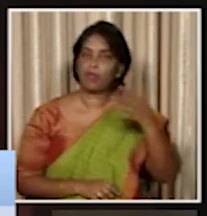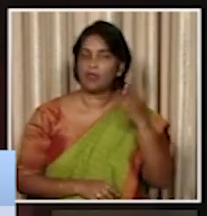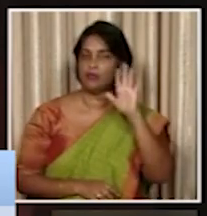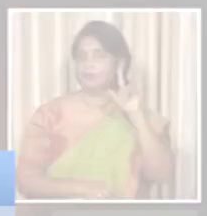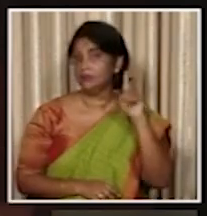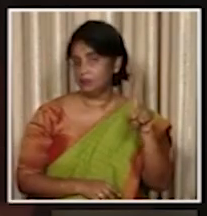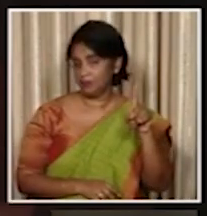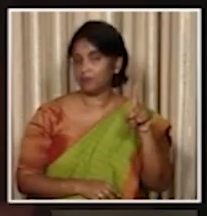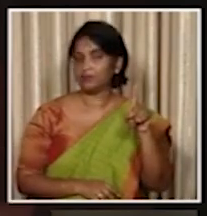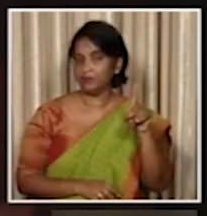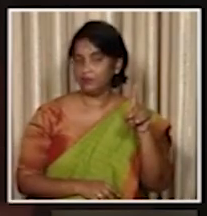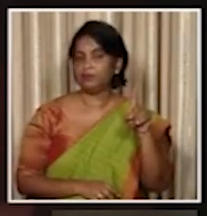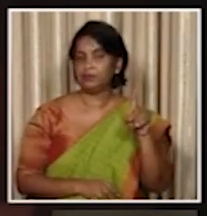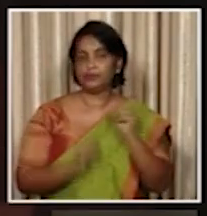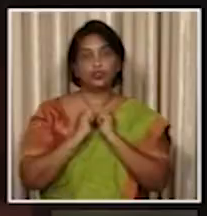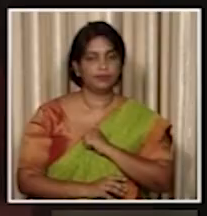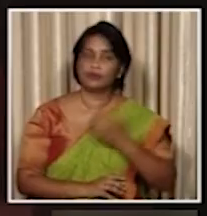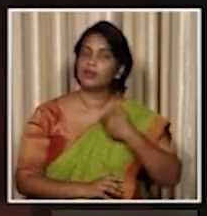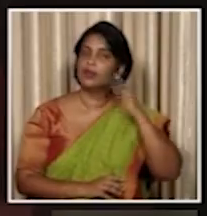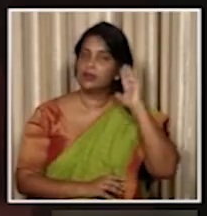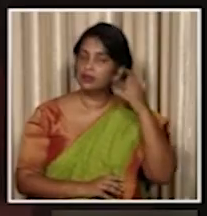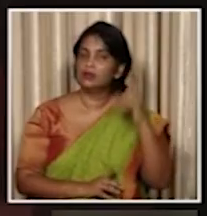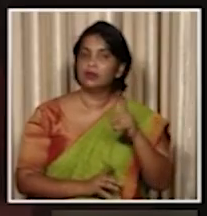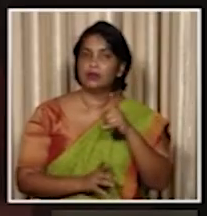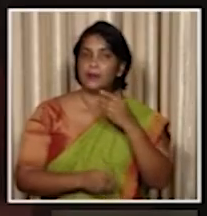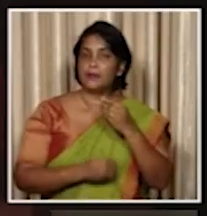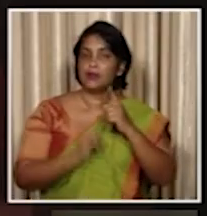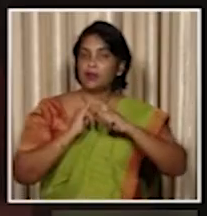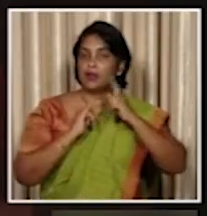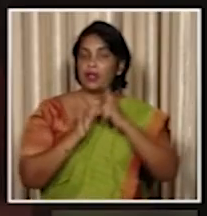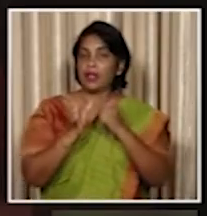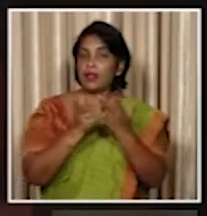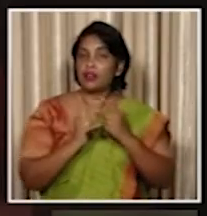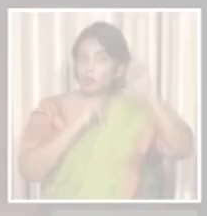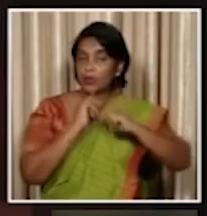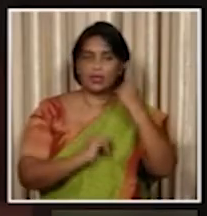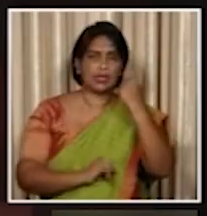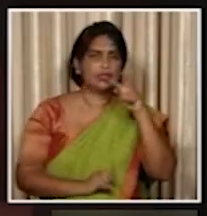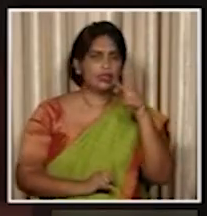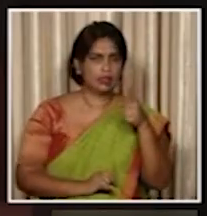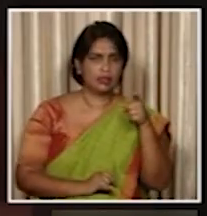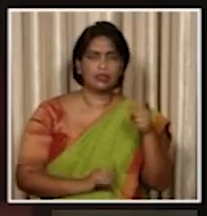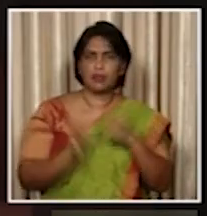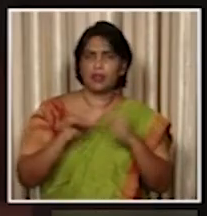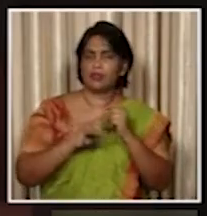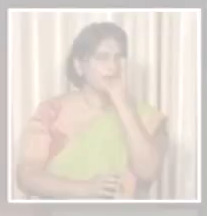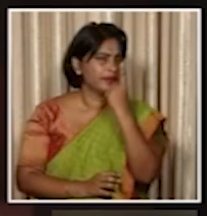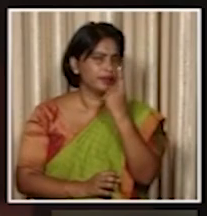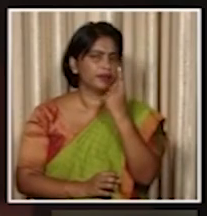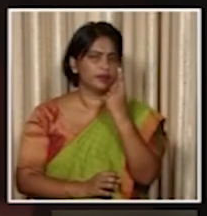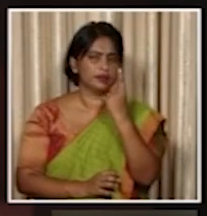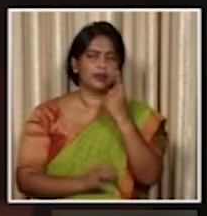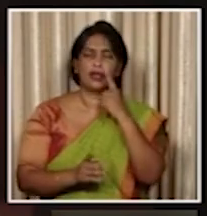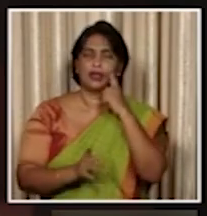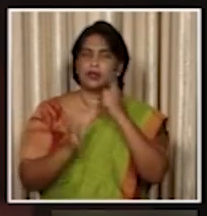2951 දෙනෙකුට පත්වීම් ලබා දීලා තිබෙනවා. වාණිජ උපාධි ධාරීන් 1200ක් පමණ ඉල්ලුම් කරලා තිබෙනවා. එකඳු